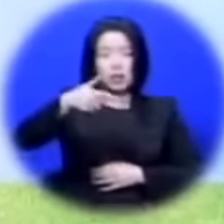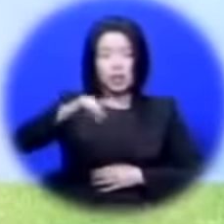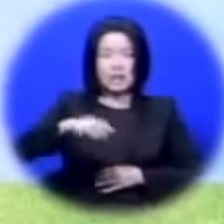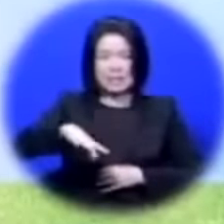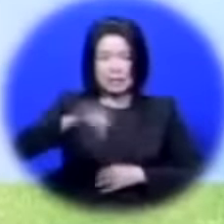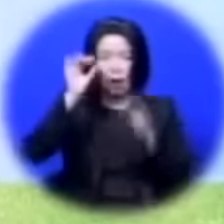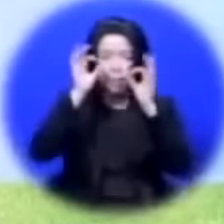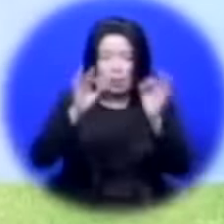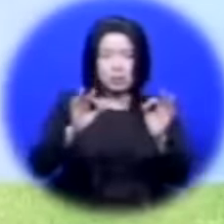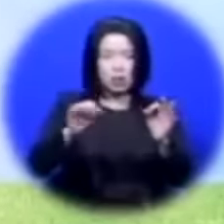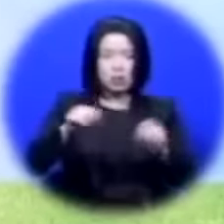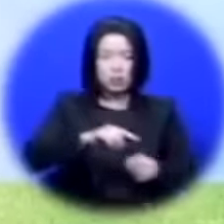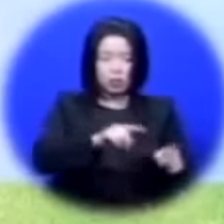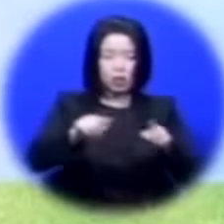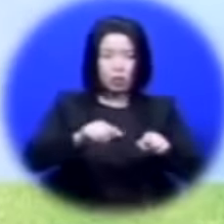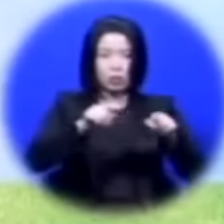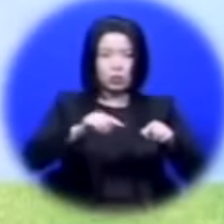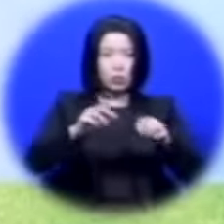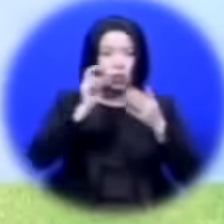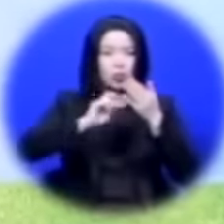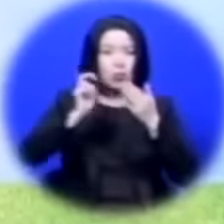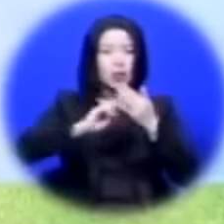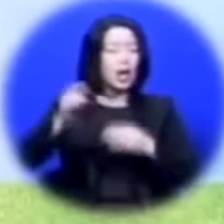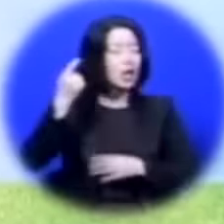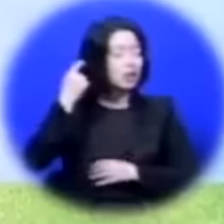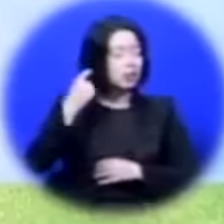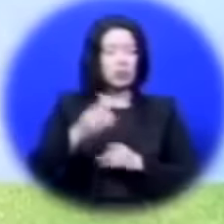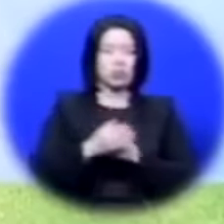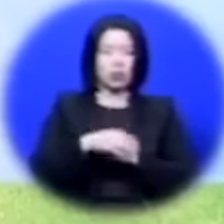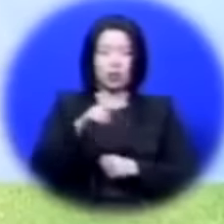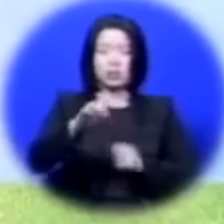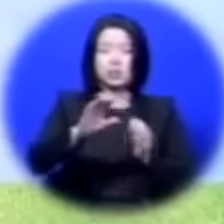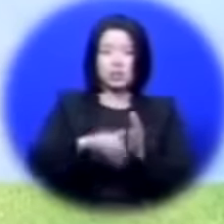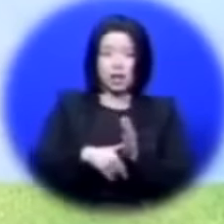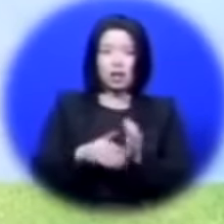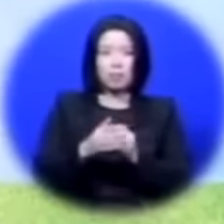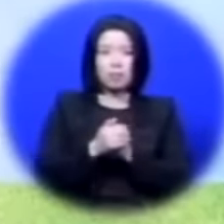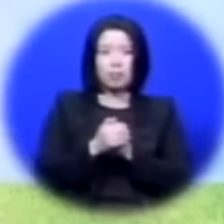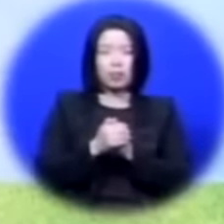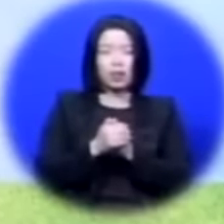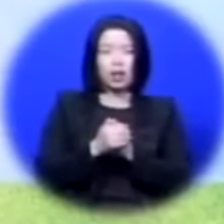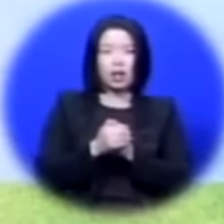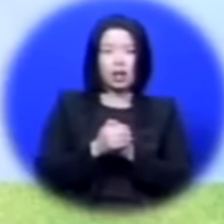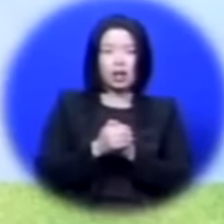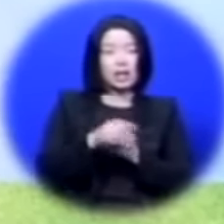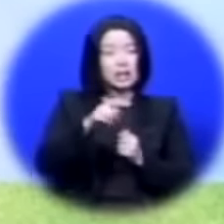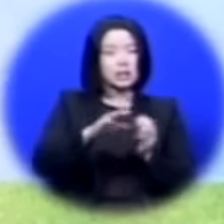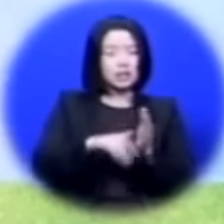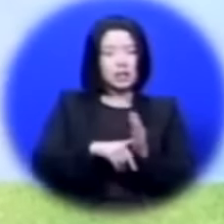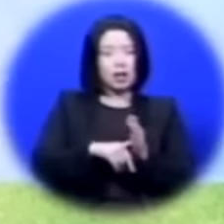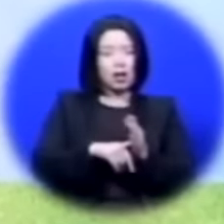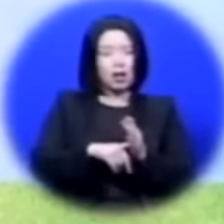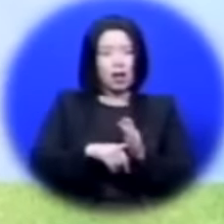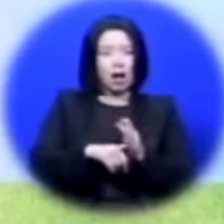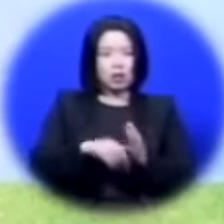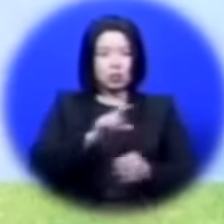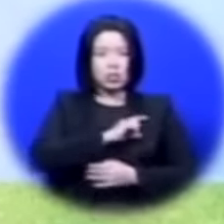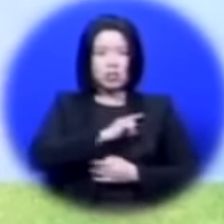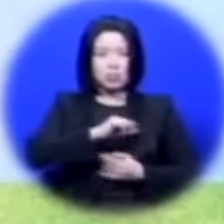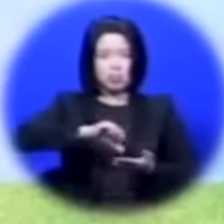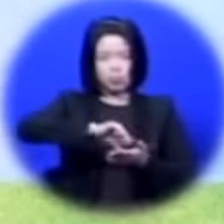축음기에서 노래가 나오는 겁니다 그때 당시에 아주 명성이